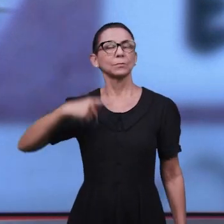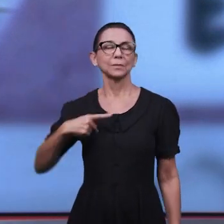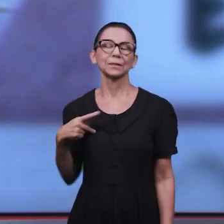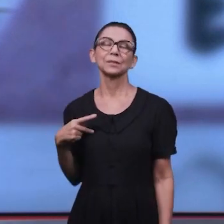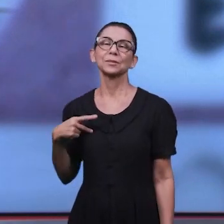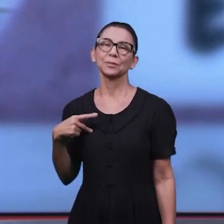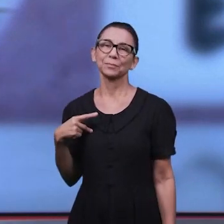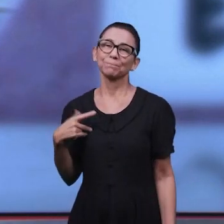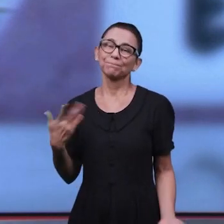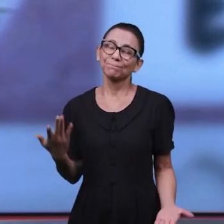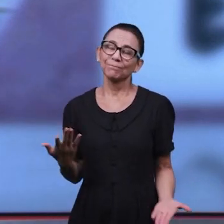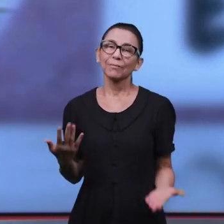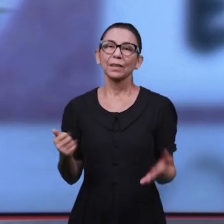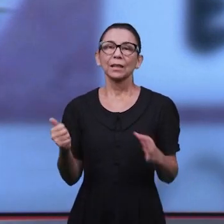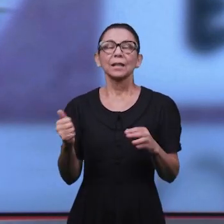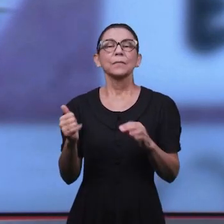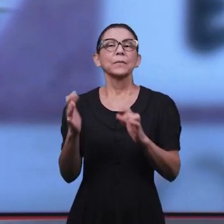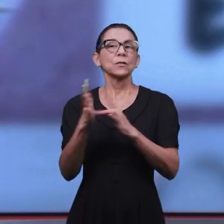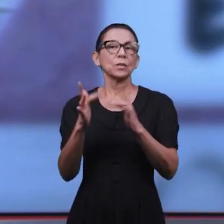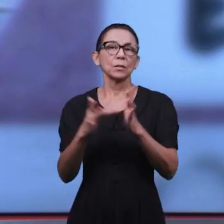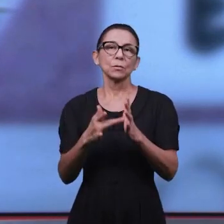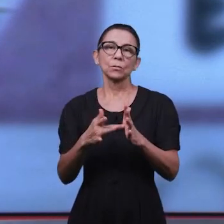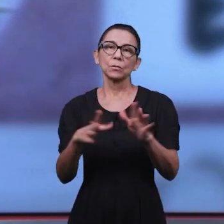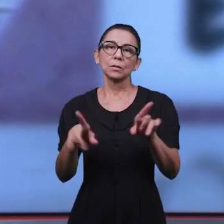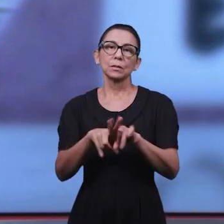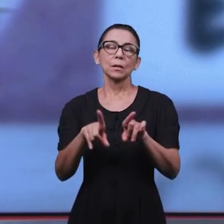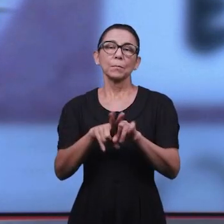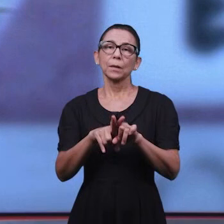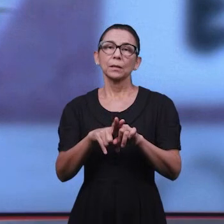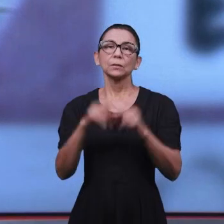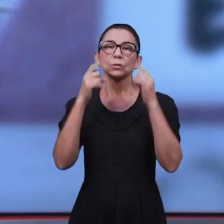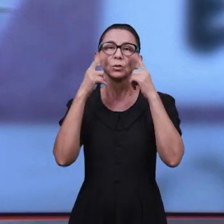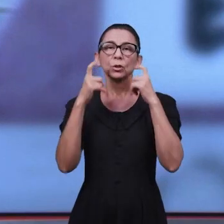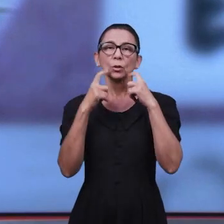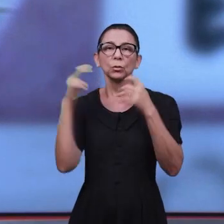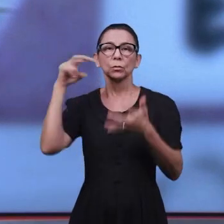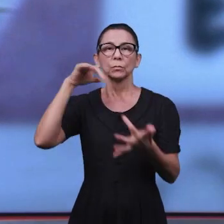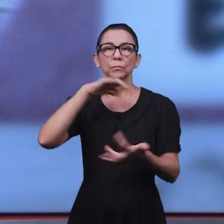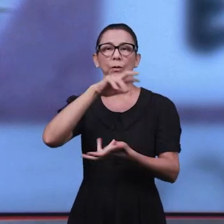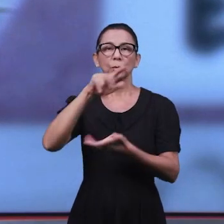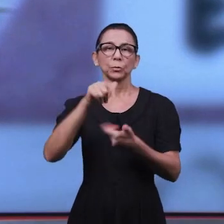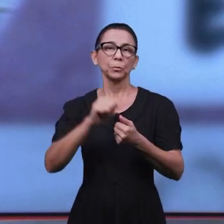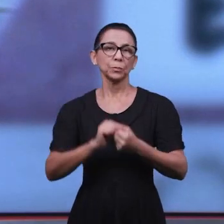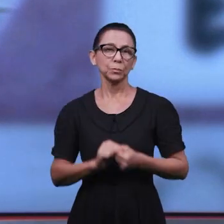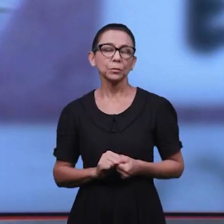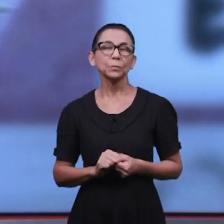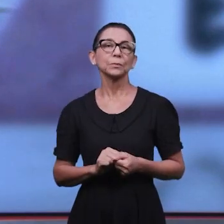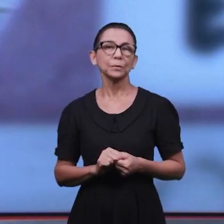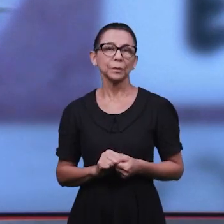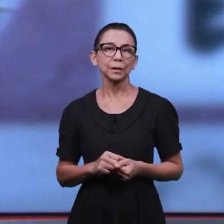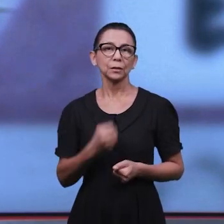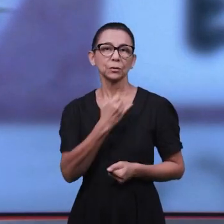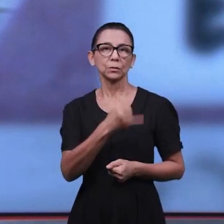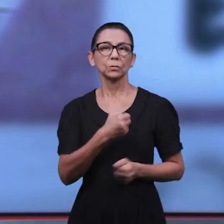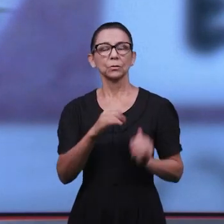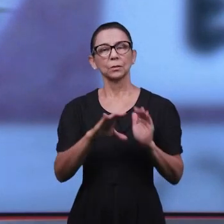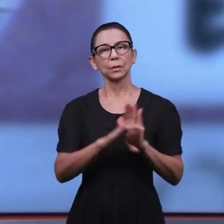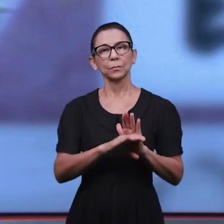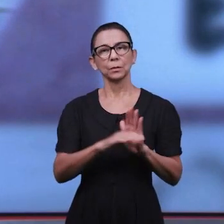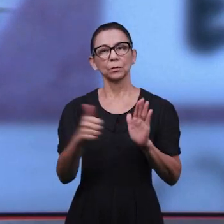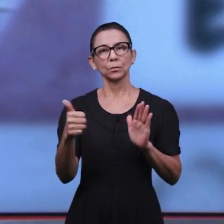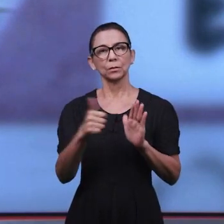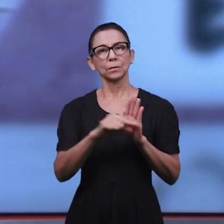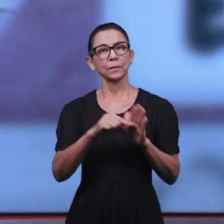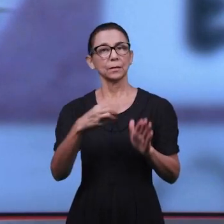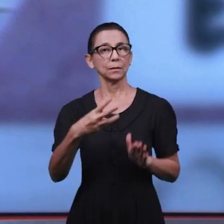des humains. Et même Jésus, quand il s'est fait homme, il a pleuré, selon est enregistré dans le livre de Jean, chapitre